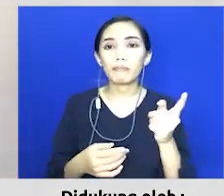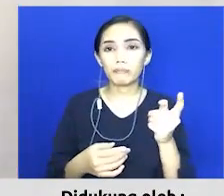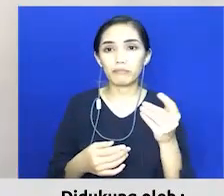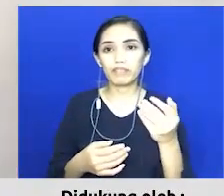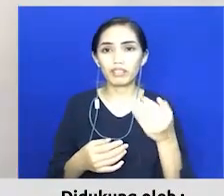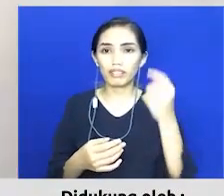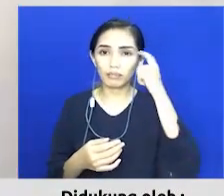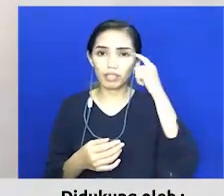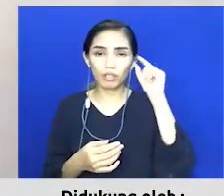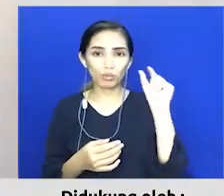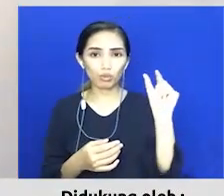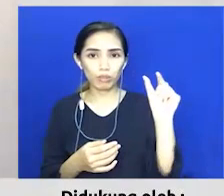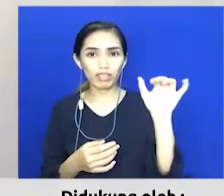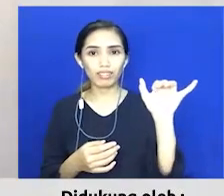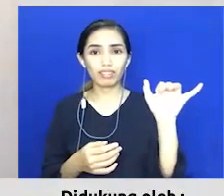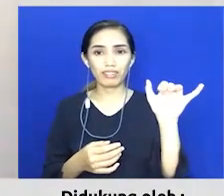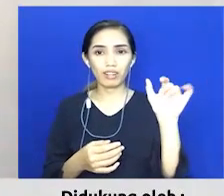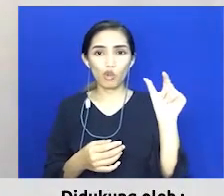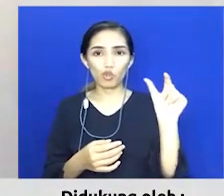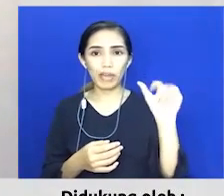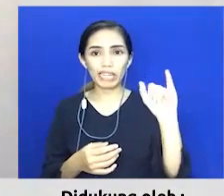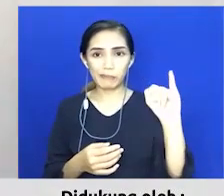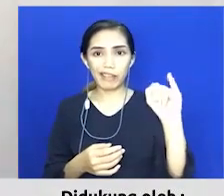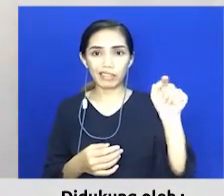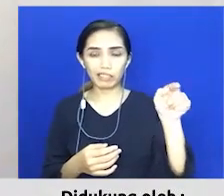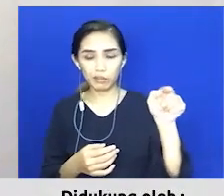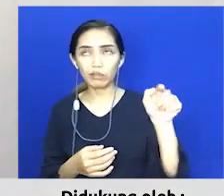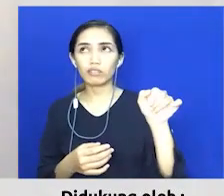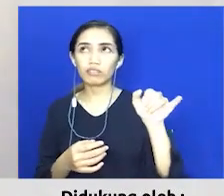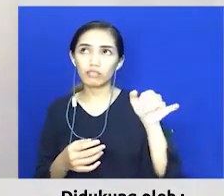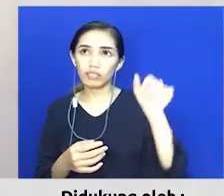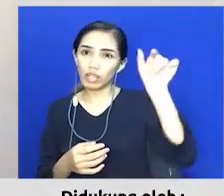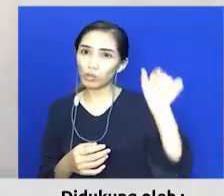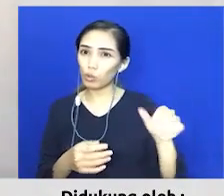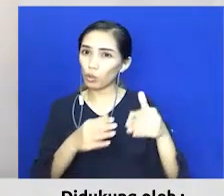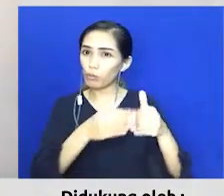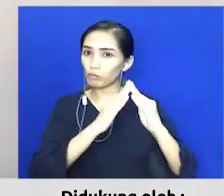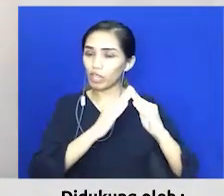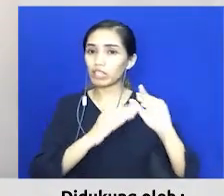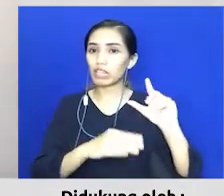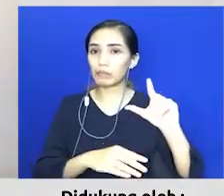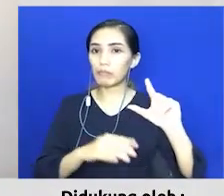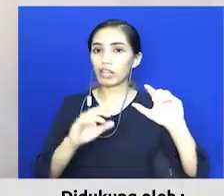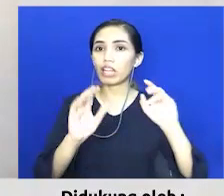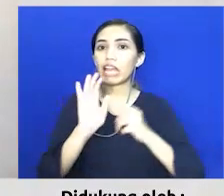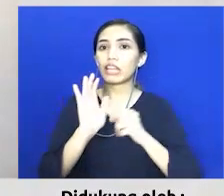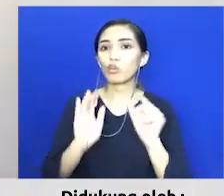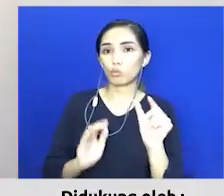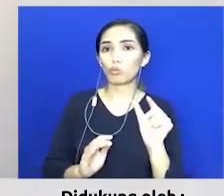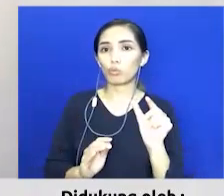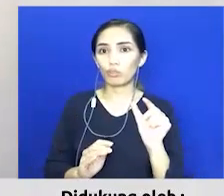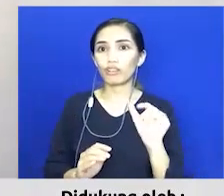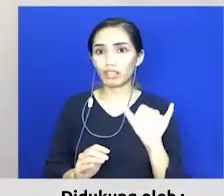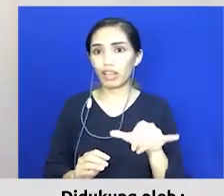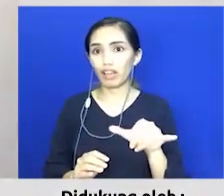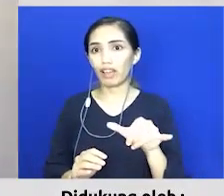salah seorang, satu dari beberapa tokoh yang mendirikan lembaga kebudayaannya Nahdlatul Ulama gitu. Tapi